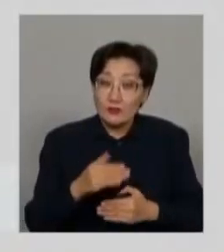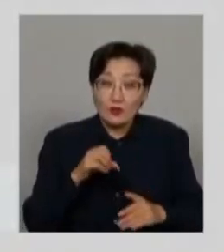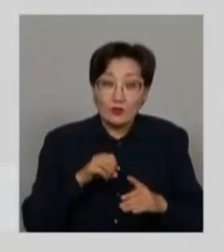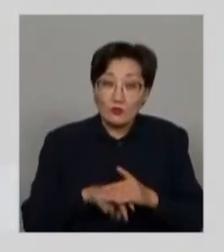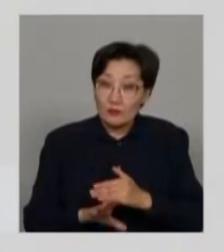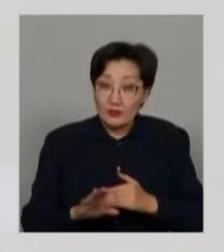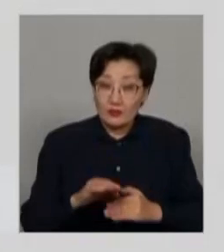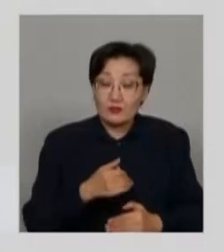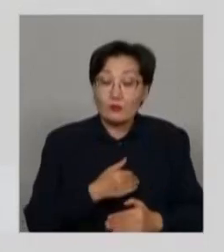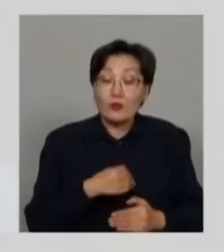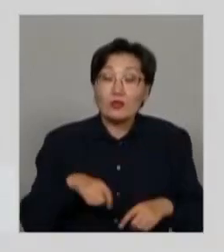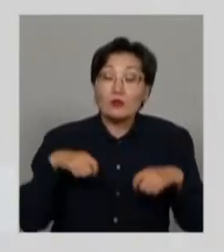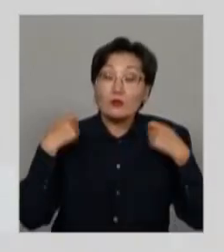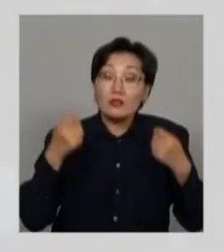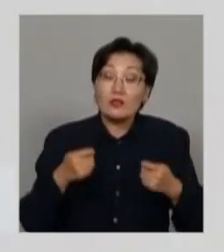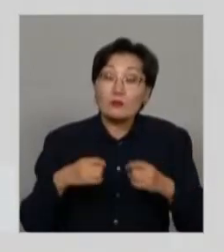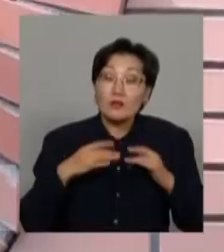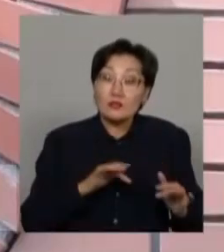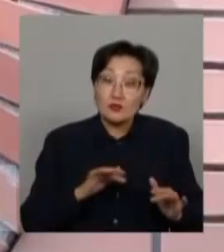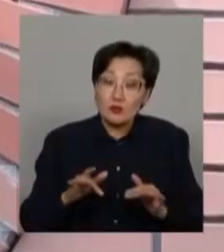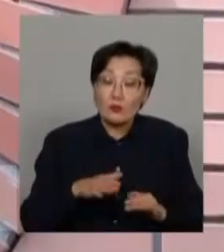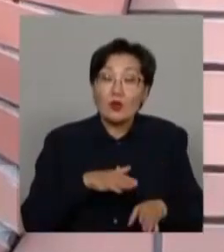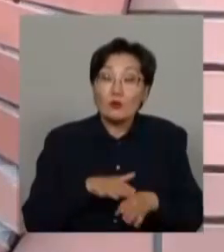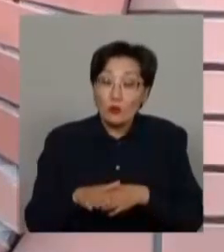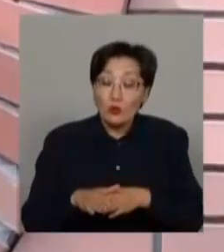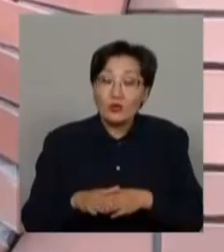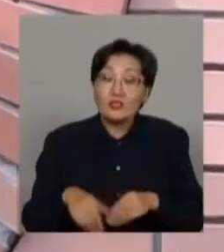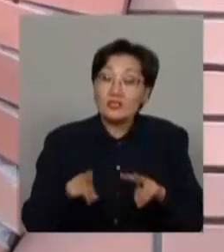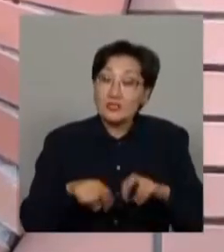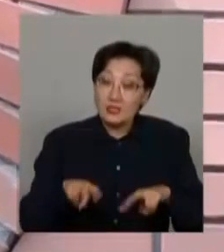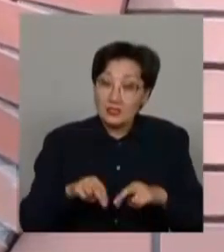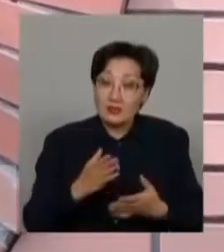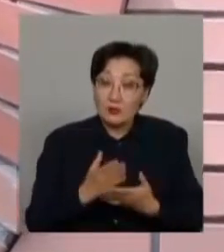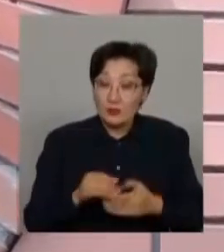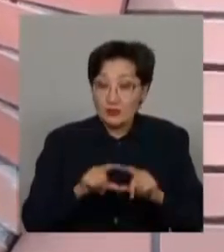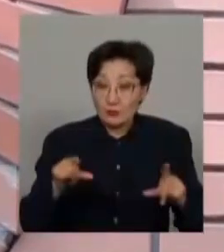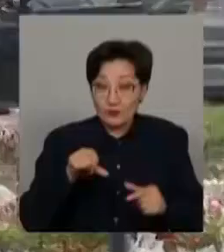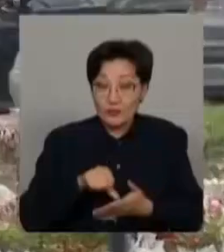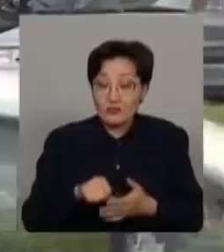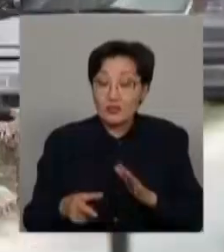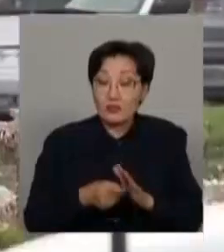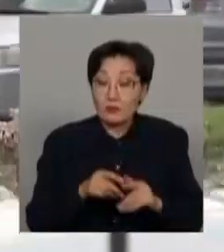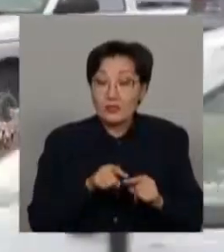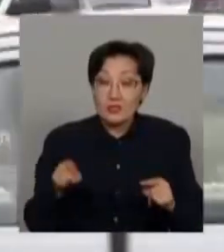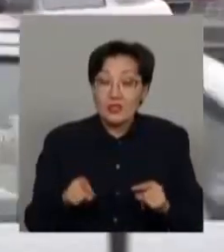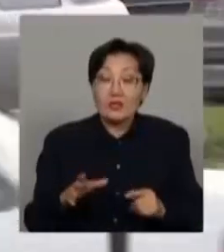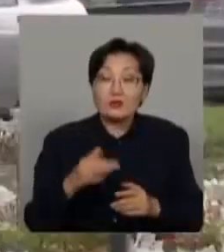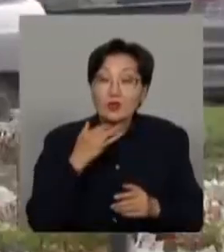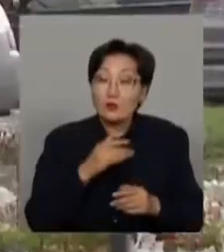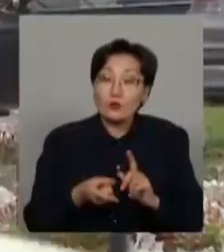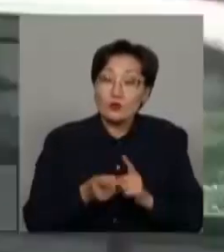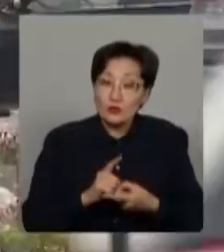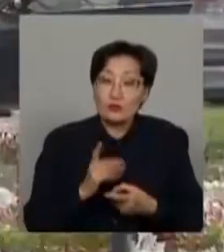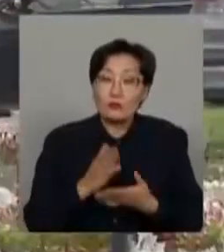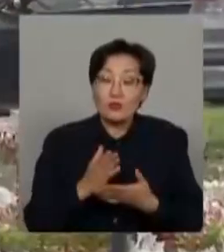Ол сол туған күн кешінде болғандардың барлығының толық тергеуге ілігуін сұрайды. Ал департамент өкілдері тергеу барысында әлі талай өзгерістер